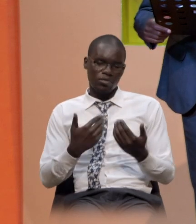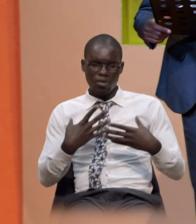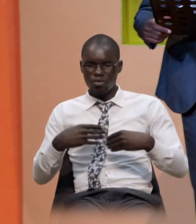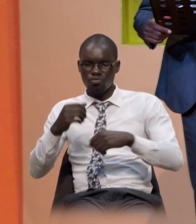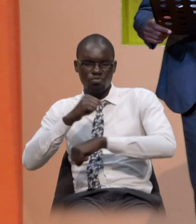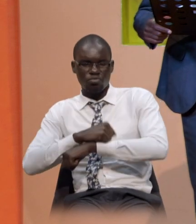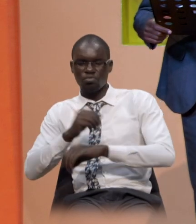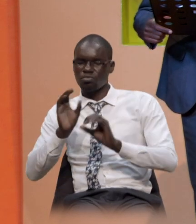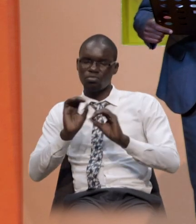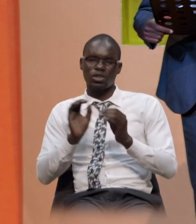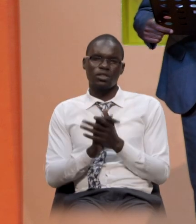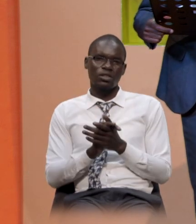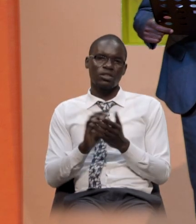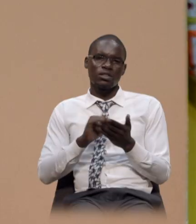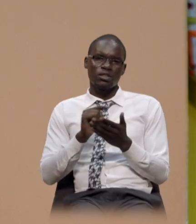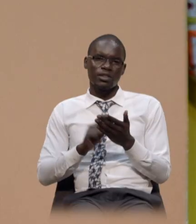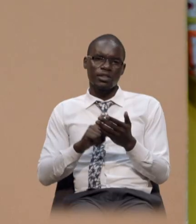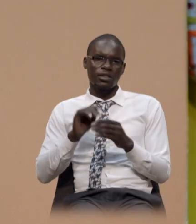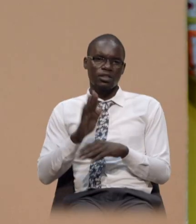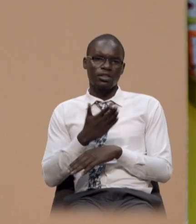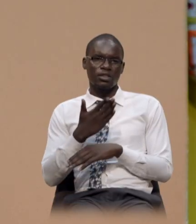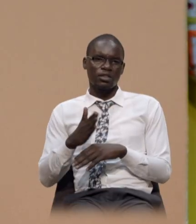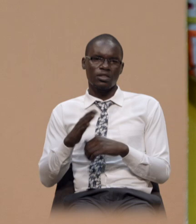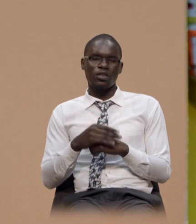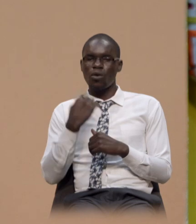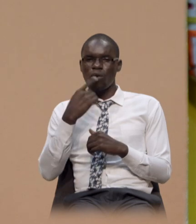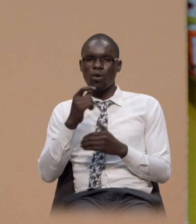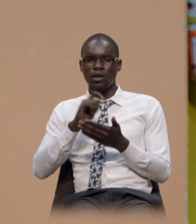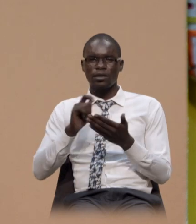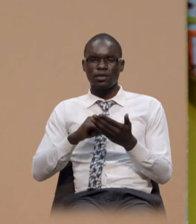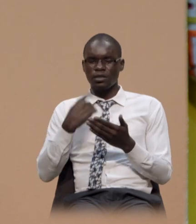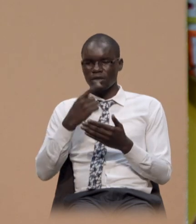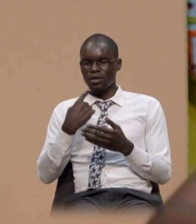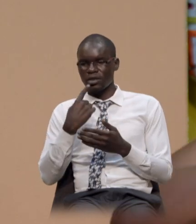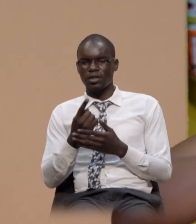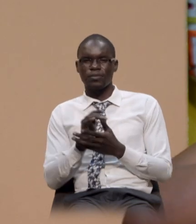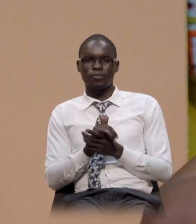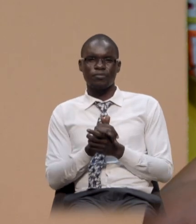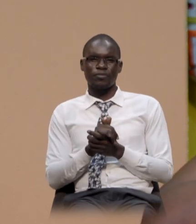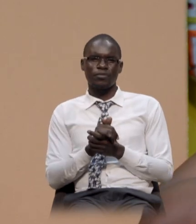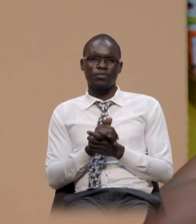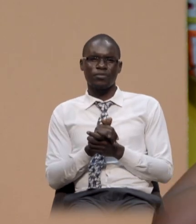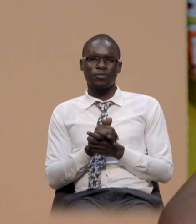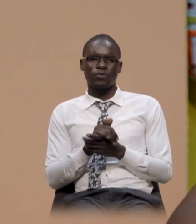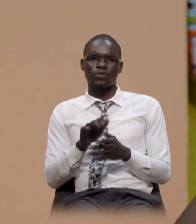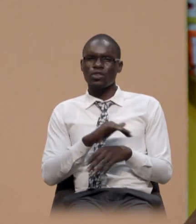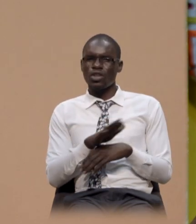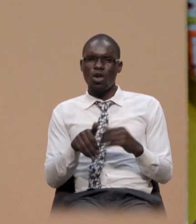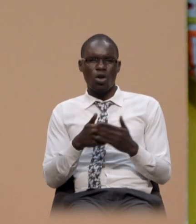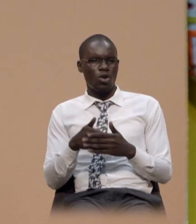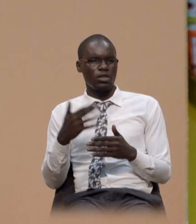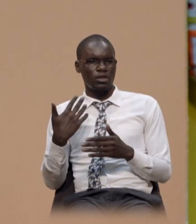hiyo. Sasa wimbo huu aliyeandika alikuwa anasema yeye licha ya hayo